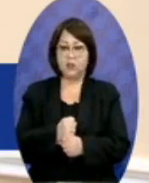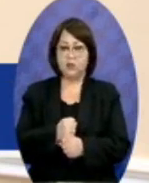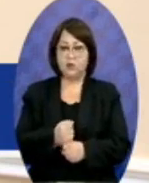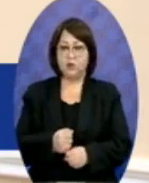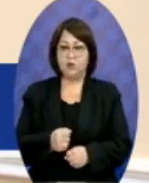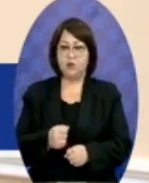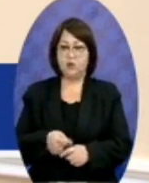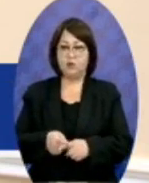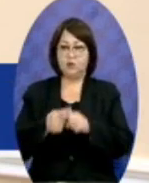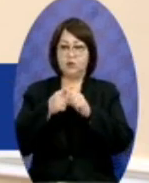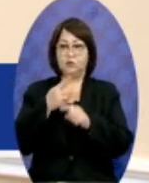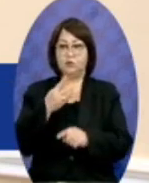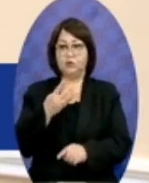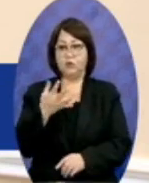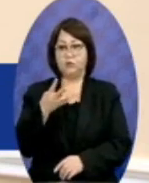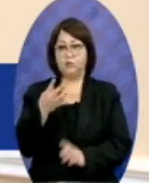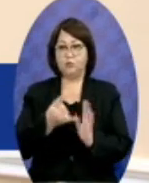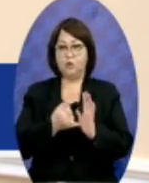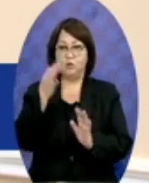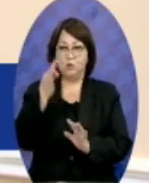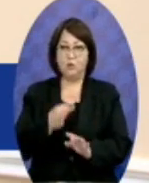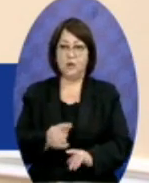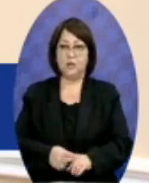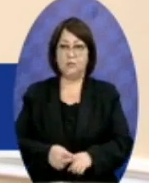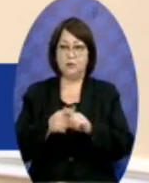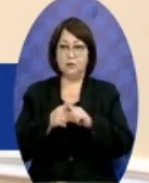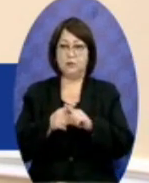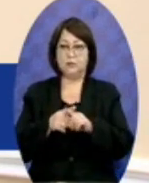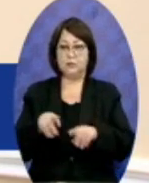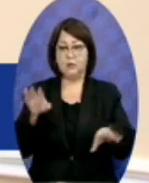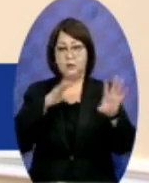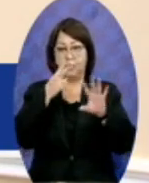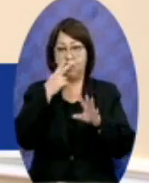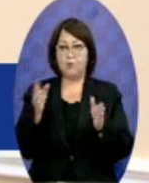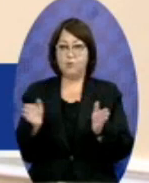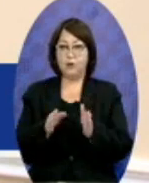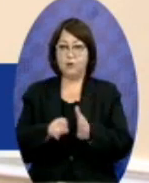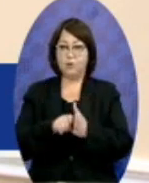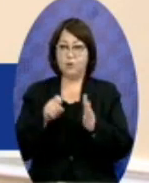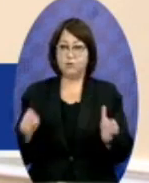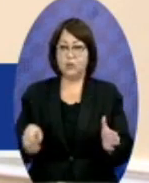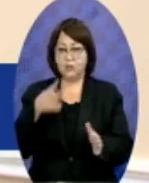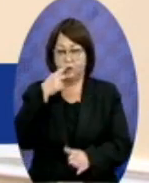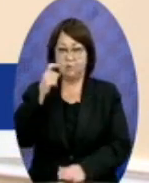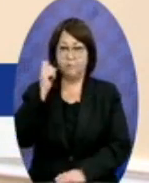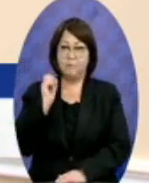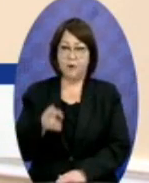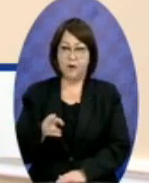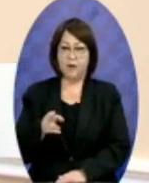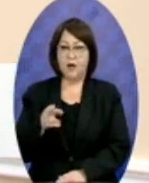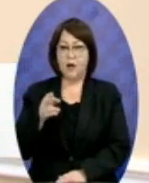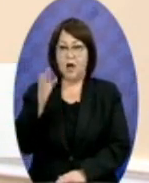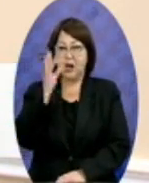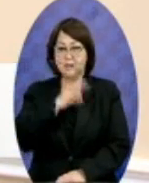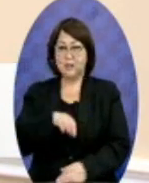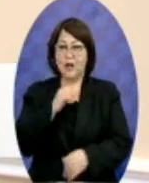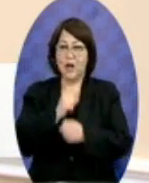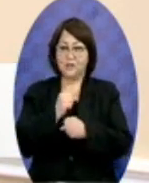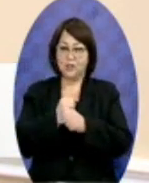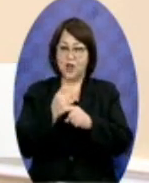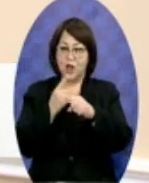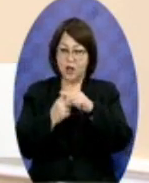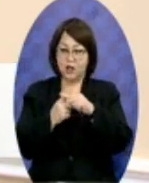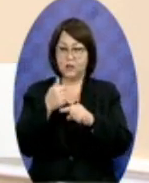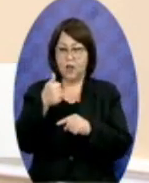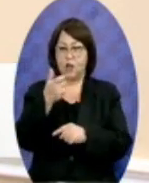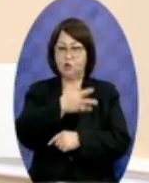маш хурдтай дэлж байгаа. За энэ ингээд хэдийгээр богино хугацаанд банкуудын ашигт ажиллагааны эргээр нөлөөлөд за хэрэглэгчдийн